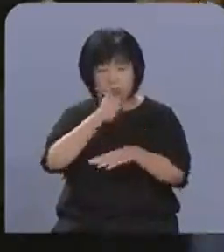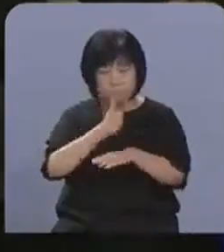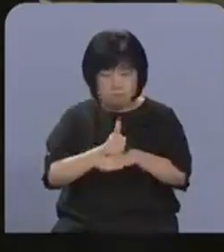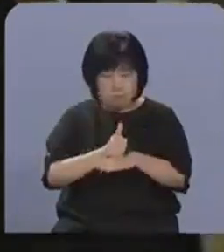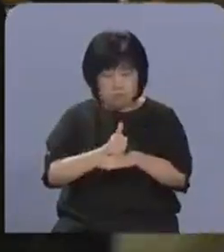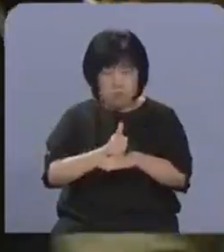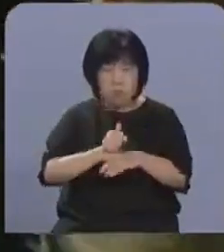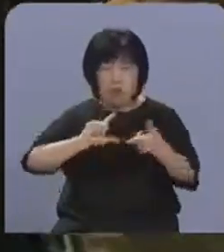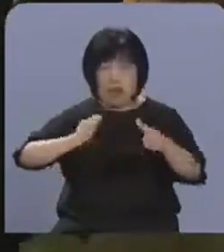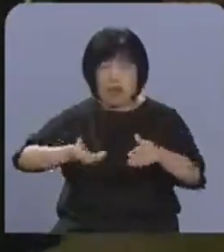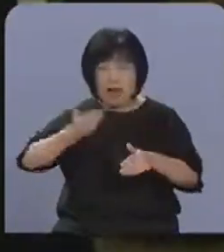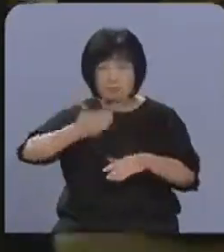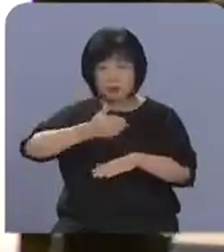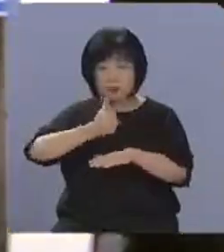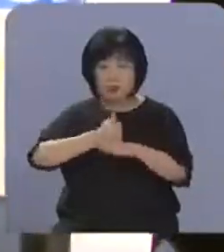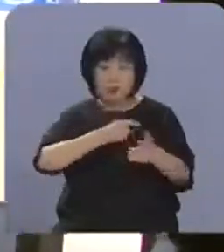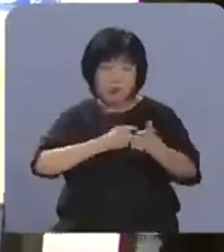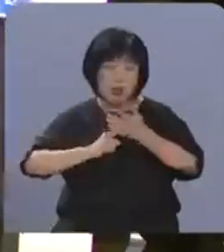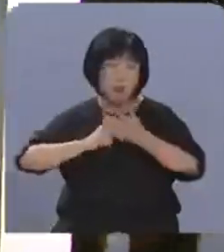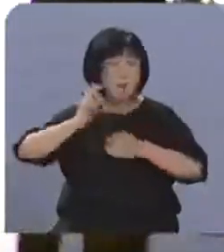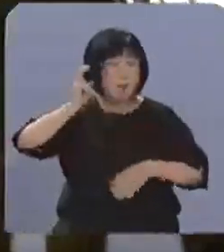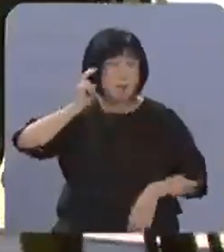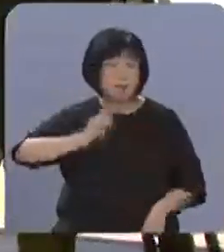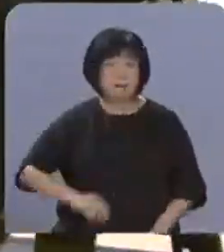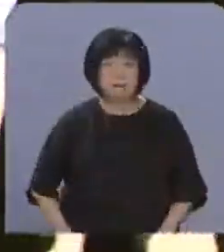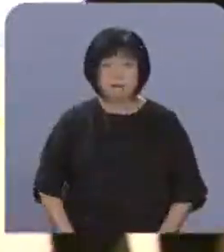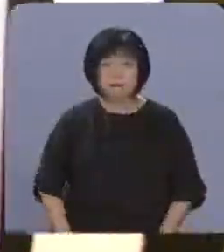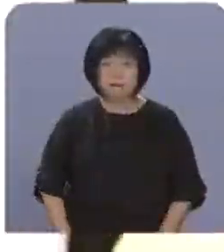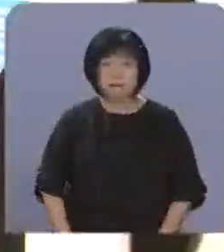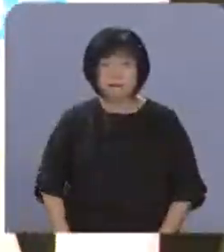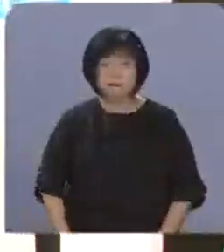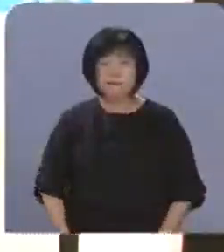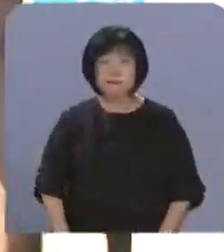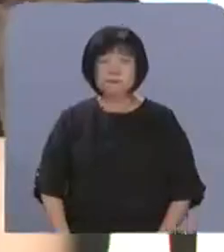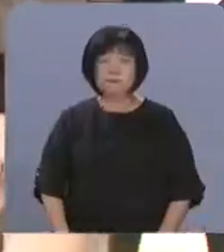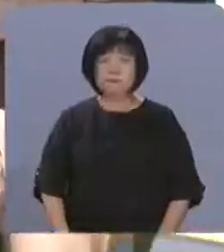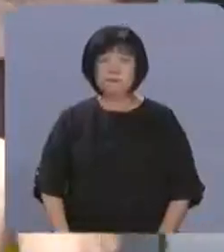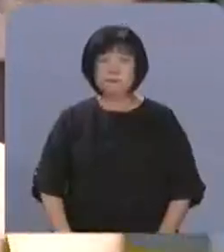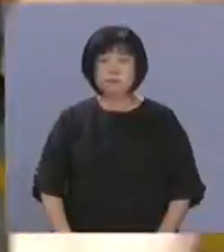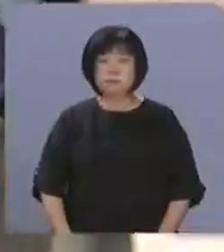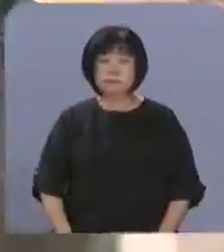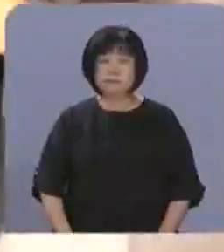항소심 결과가 나올 것으로 예상됩니다 KBS 뉴스 최재훈입니다